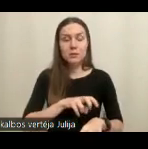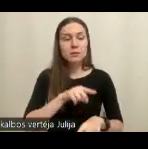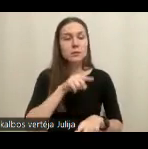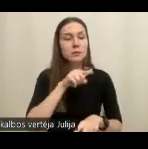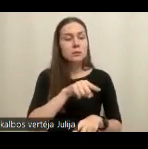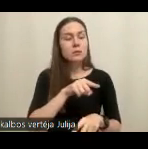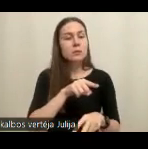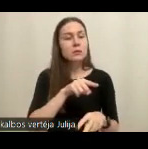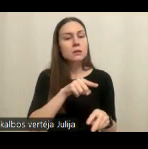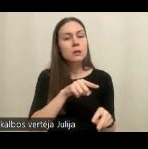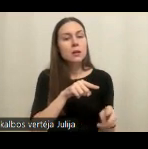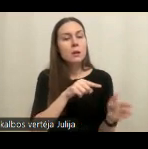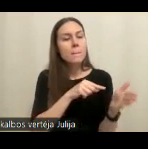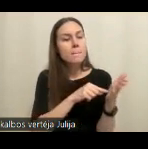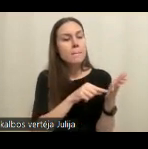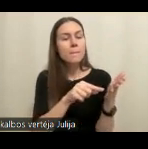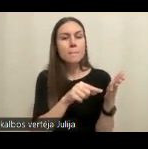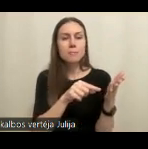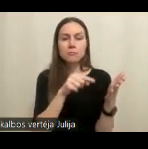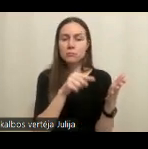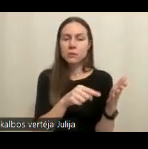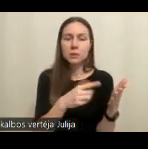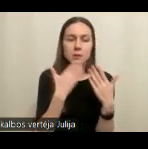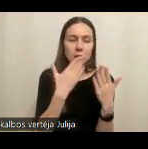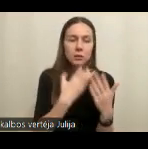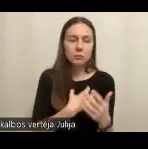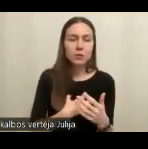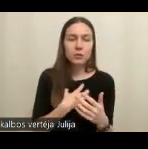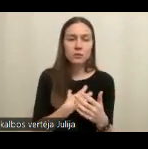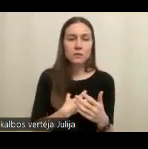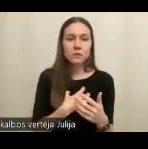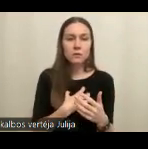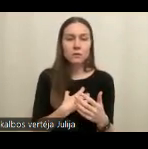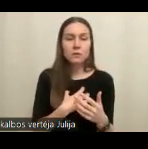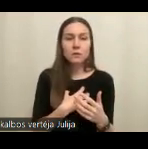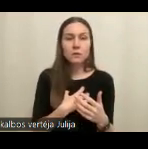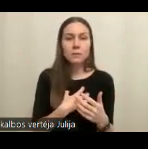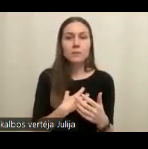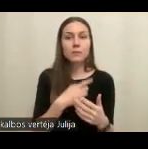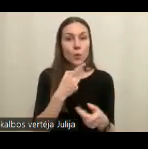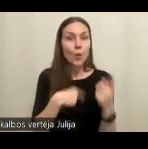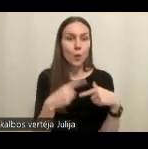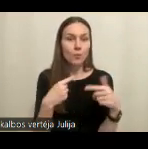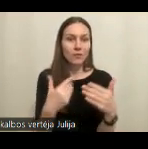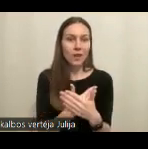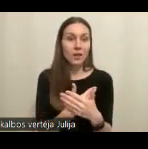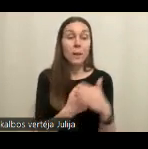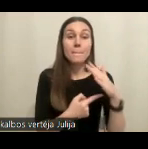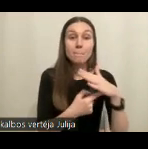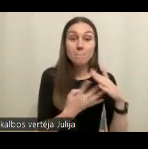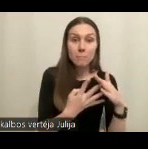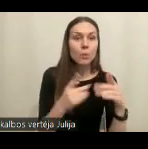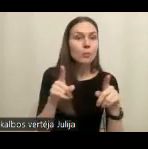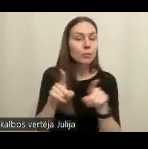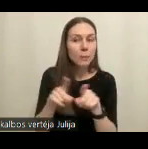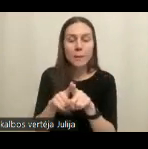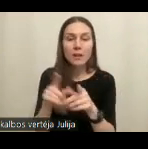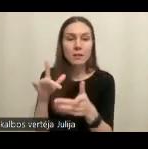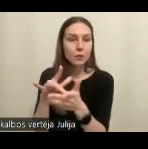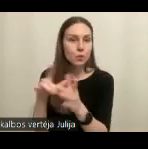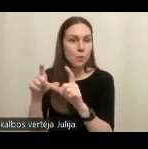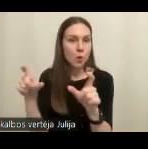pabrėžė skaitimo svarbą, tai mes vėl grįžome prie šio dalyko ne tik pradinėse, bet ir vidurinėse mokyklose. Supratome